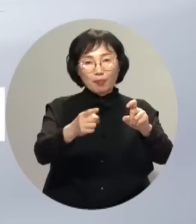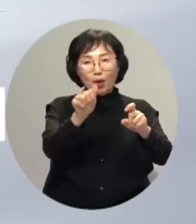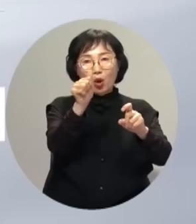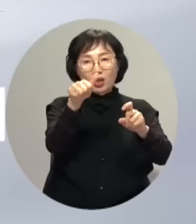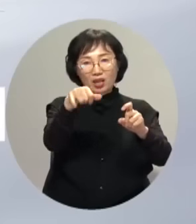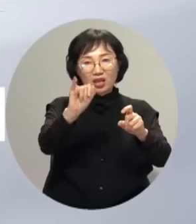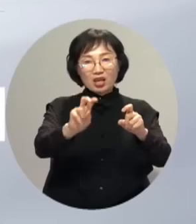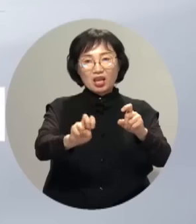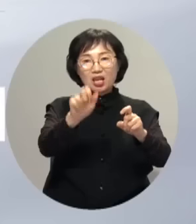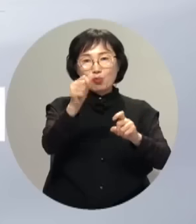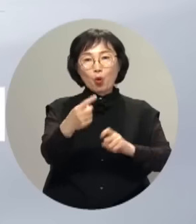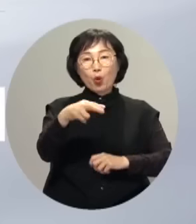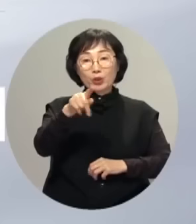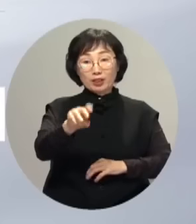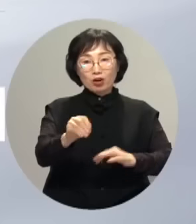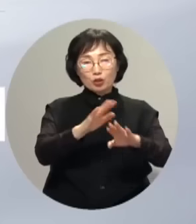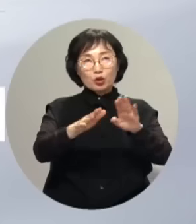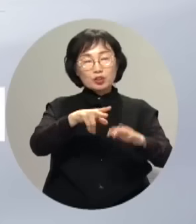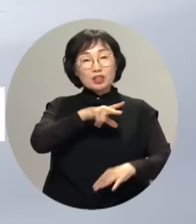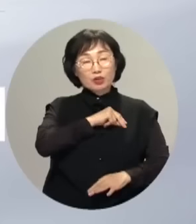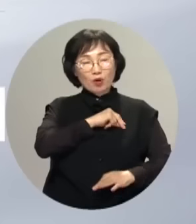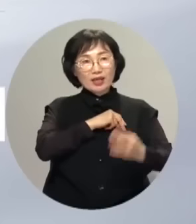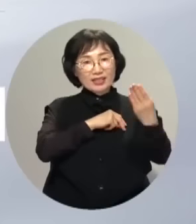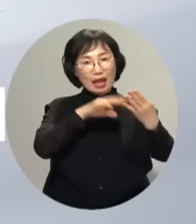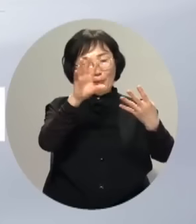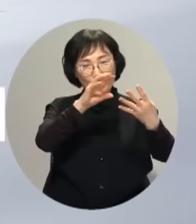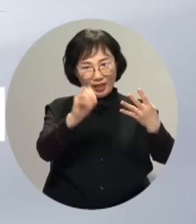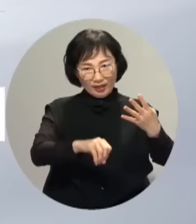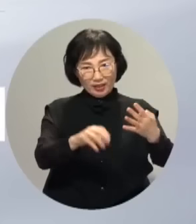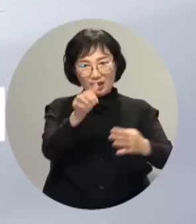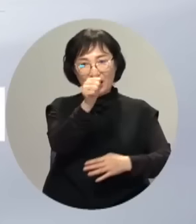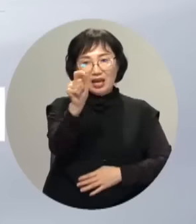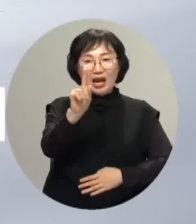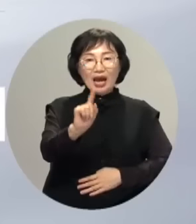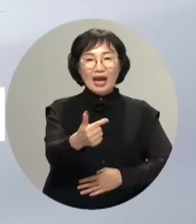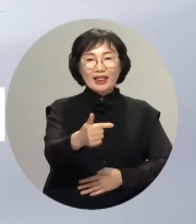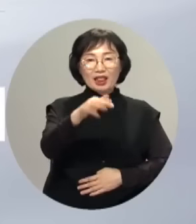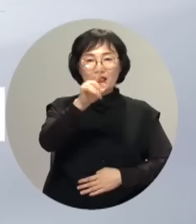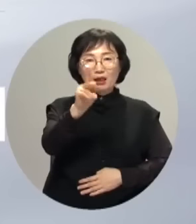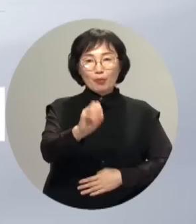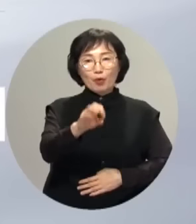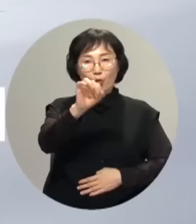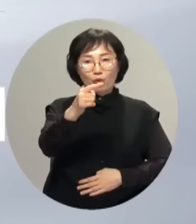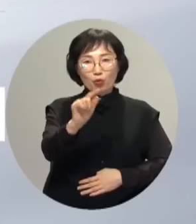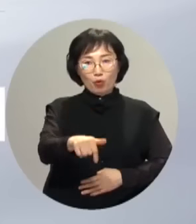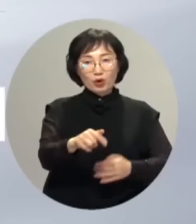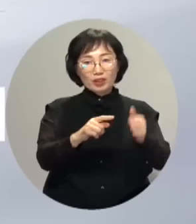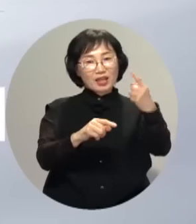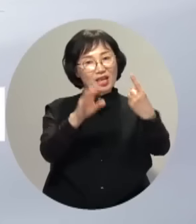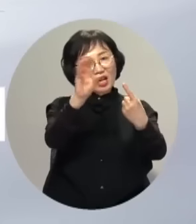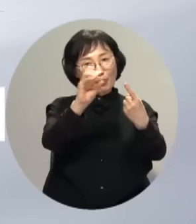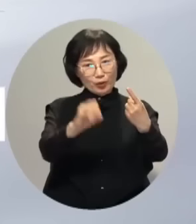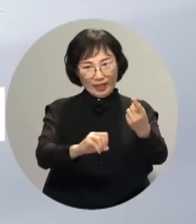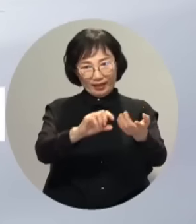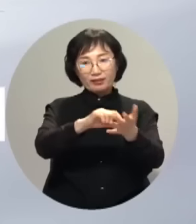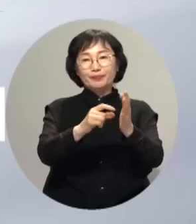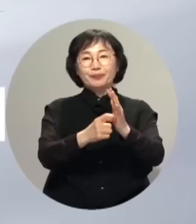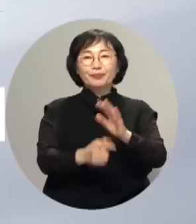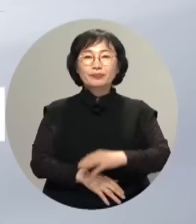민주당 김호성 전 전주시 의원이 4% 한병옥 녹색 정의당 전북도당 위원장이 1%